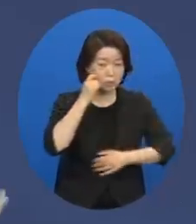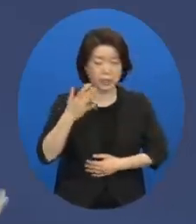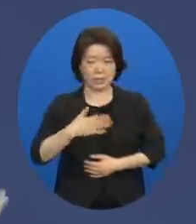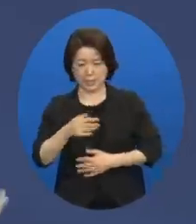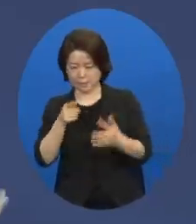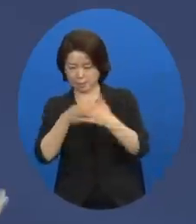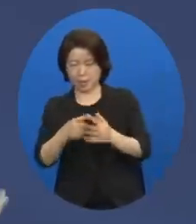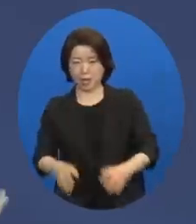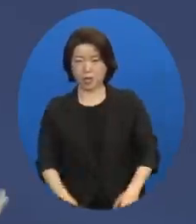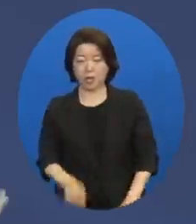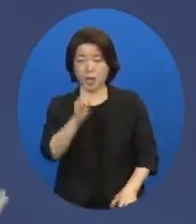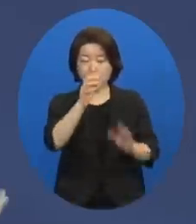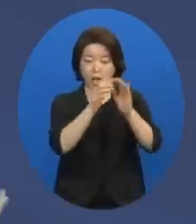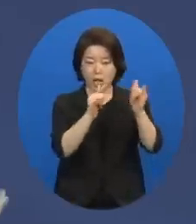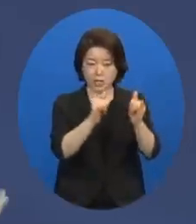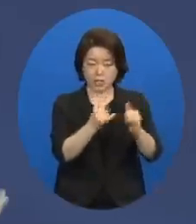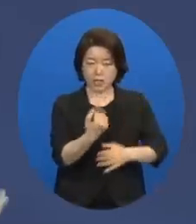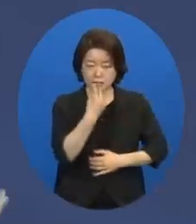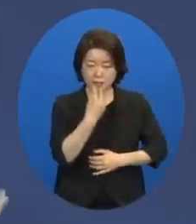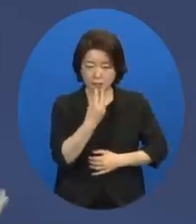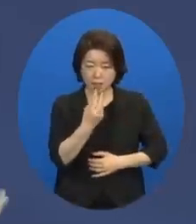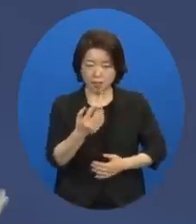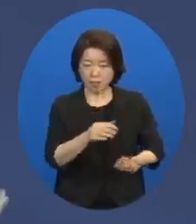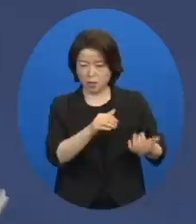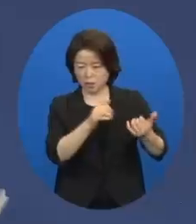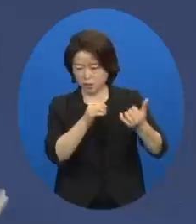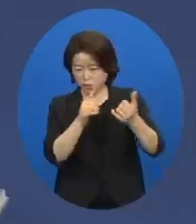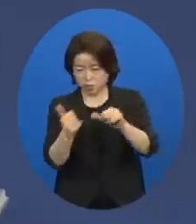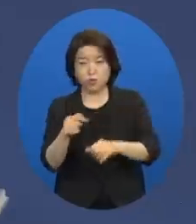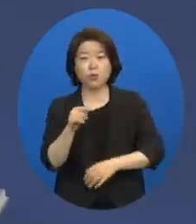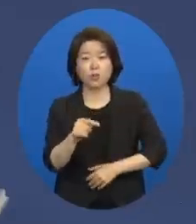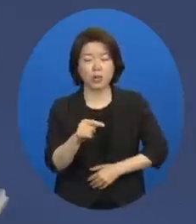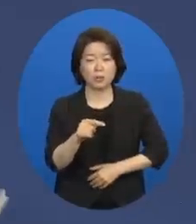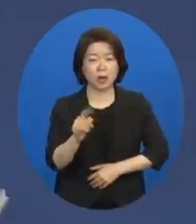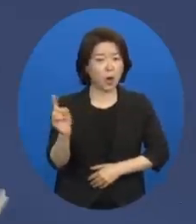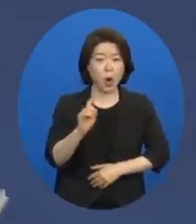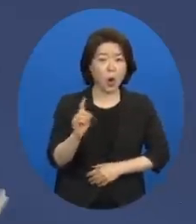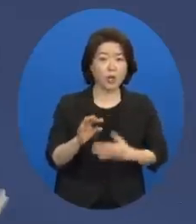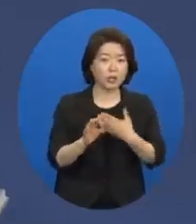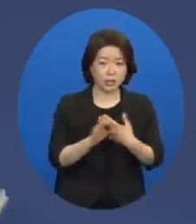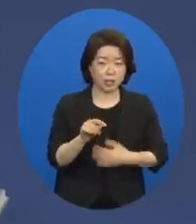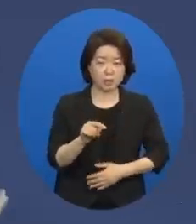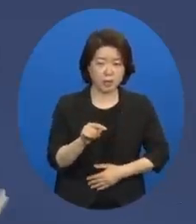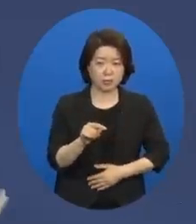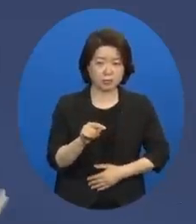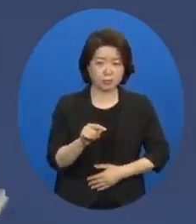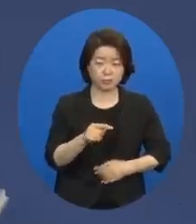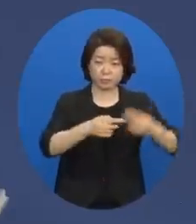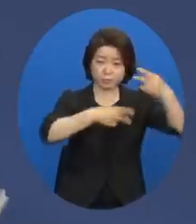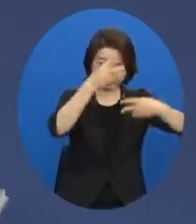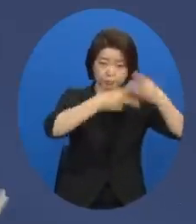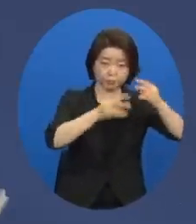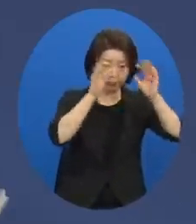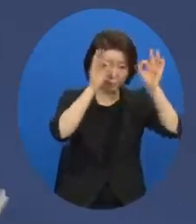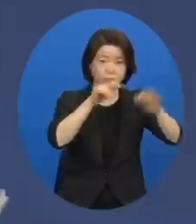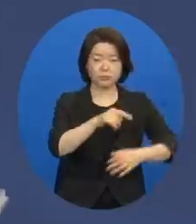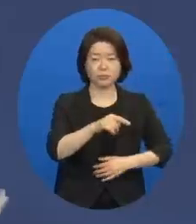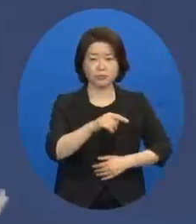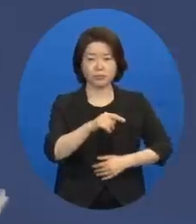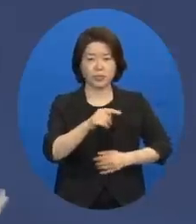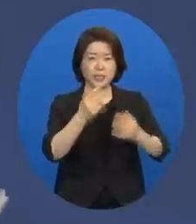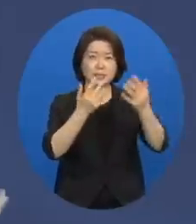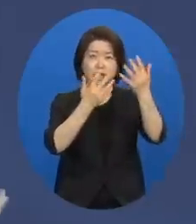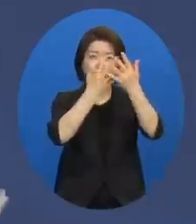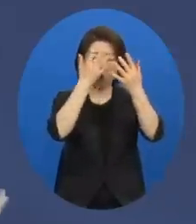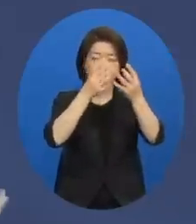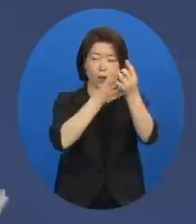생명이 끊어진다는 이 죽음을 맞이하는 죽음이 어지간하면 여러분 그거 뭐 드라마에 나오는 것처럼 이렇게